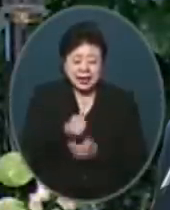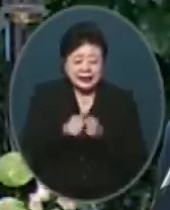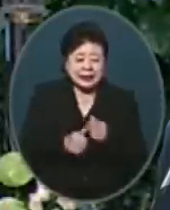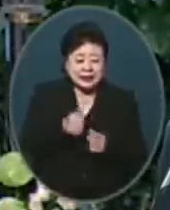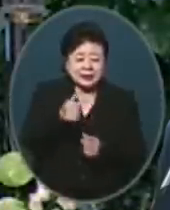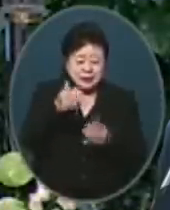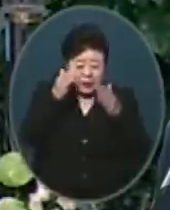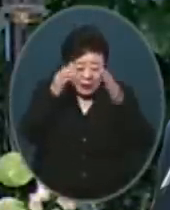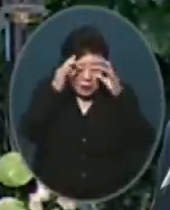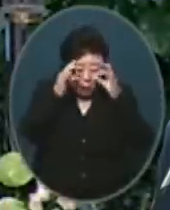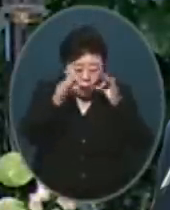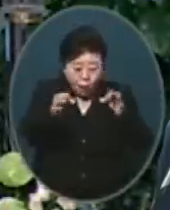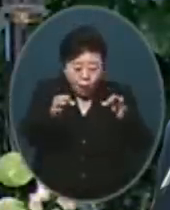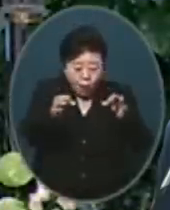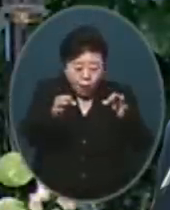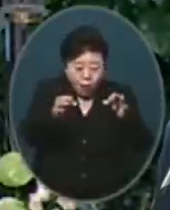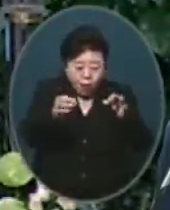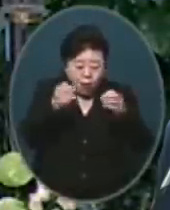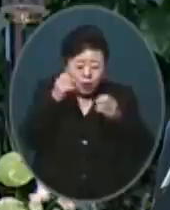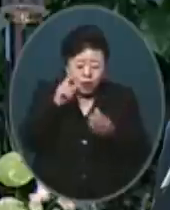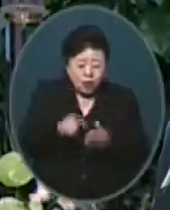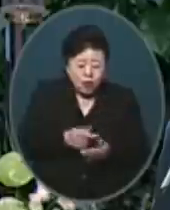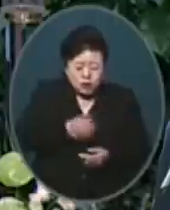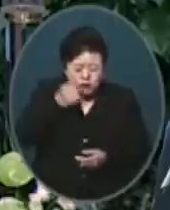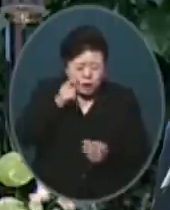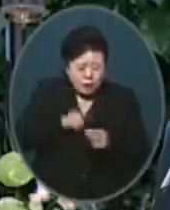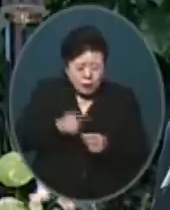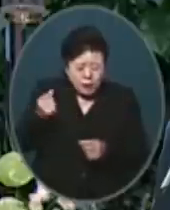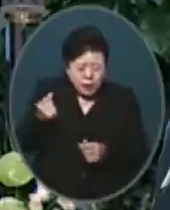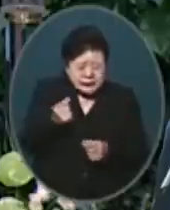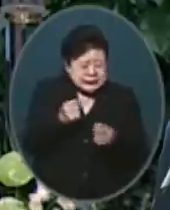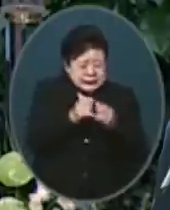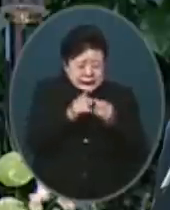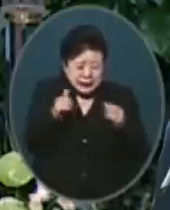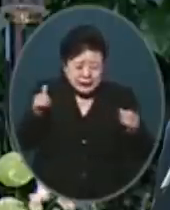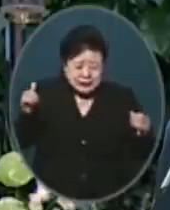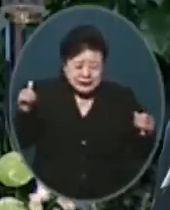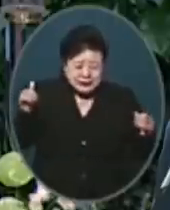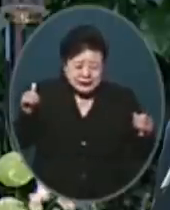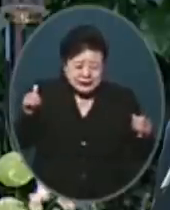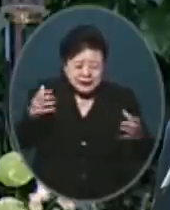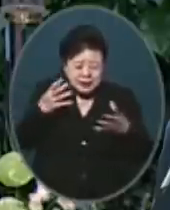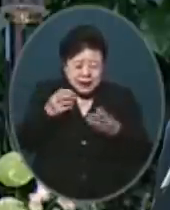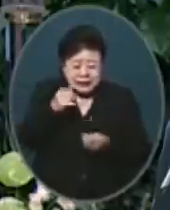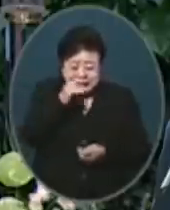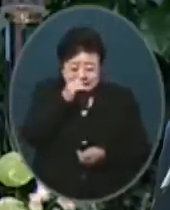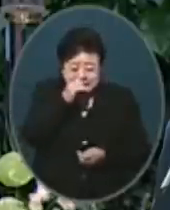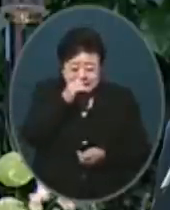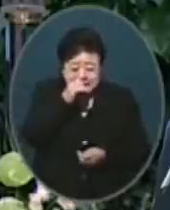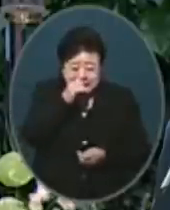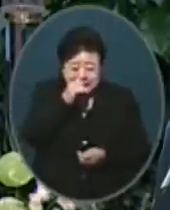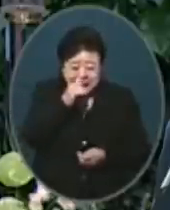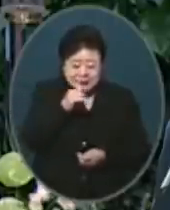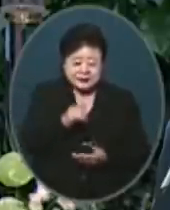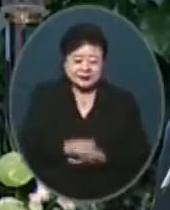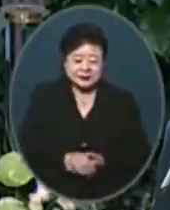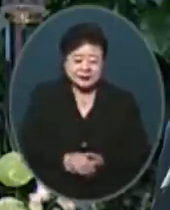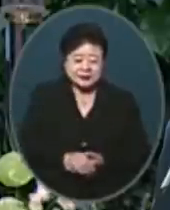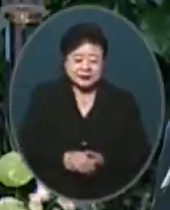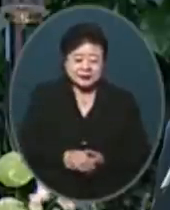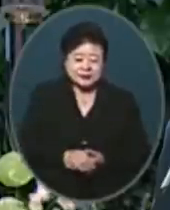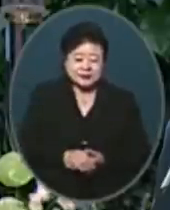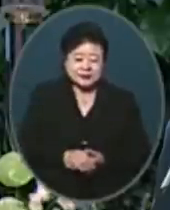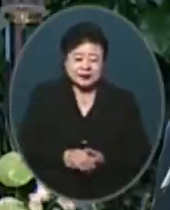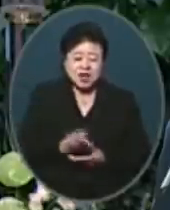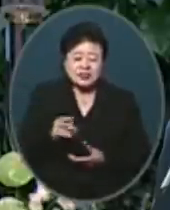하나님이 바라보고 새로운 꿈과 목표를 갖게 된 사람들이 수없이 많습니다. 허드슨 테일러는